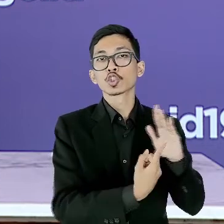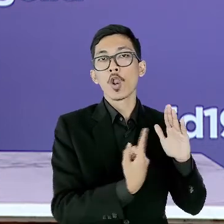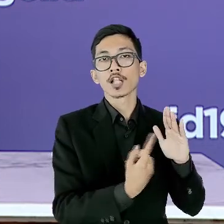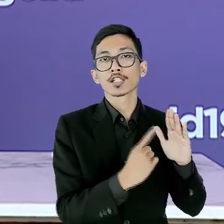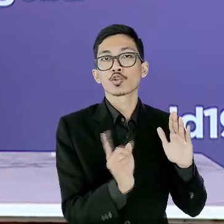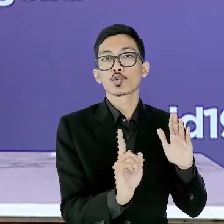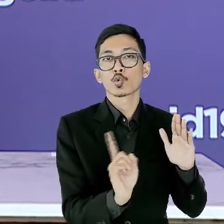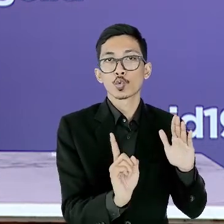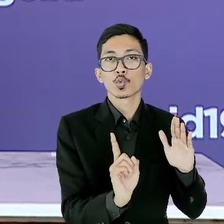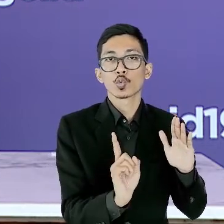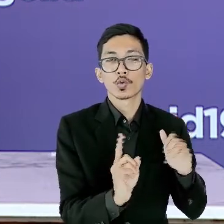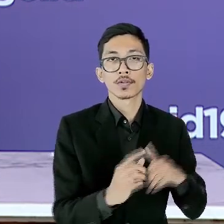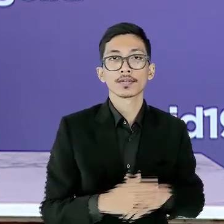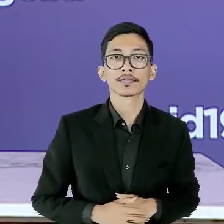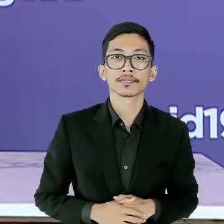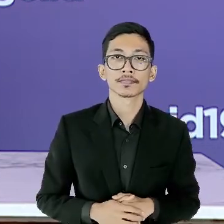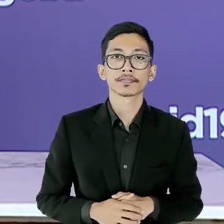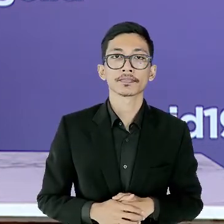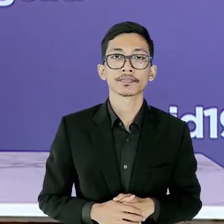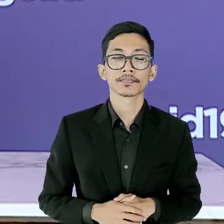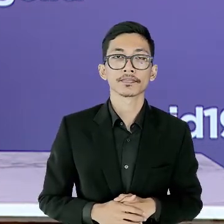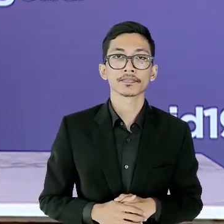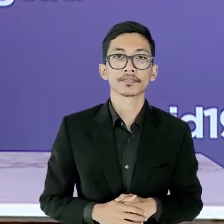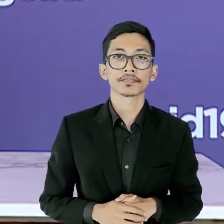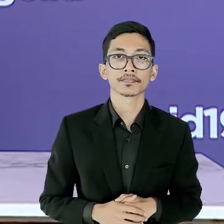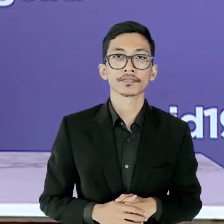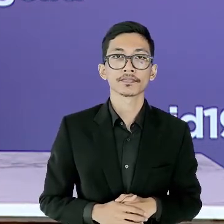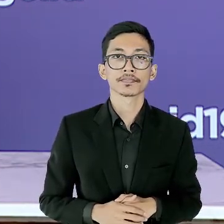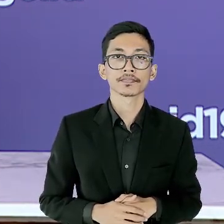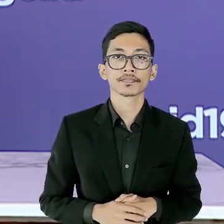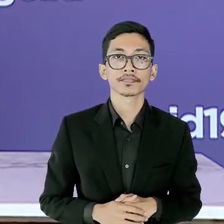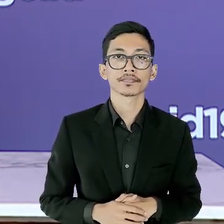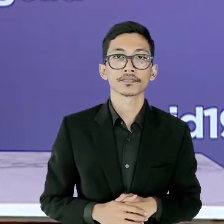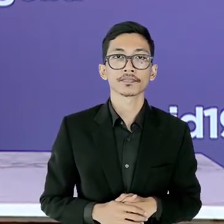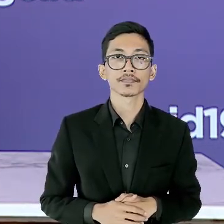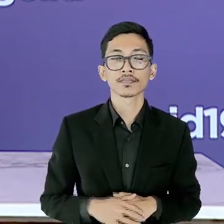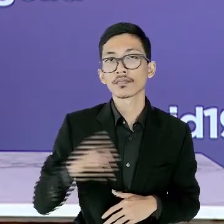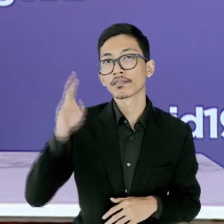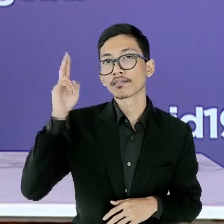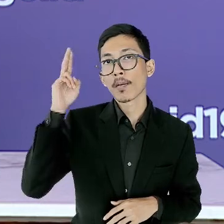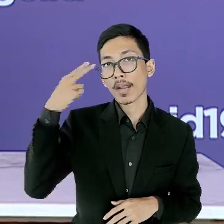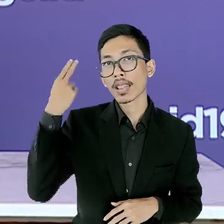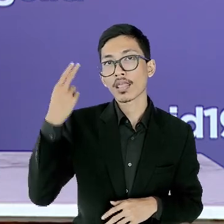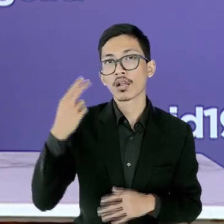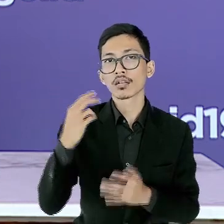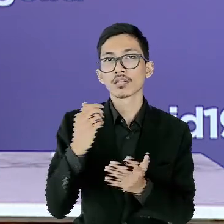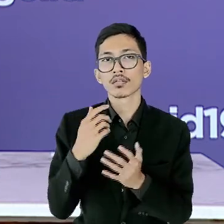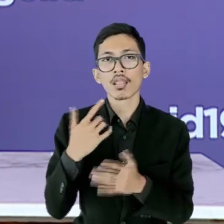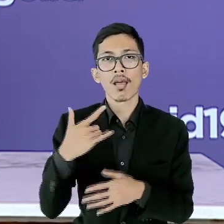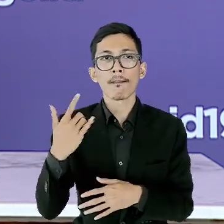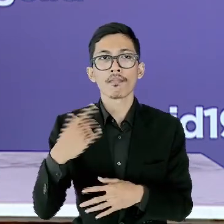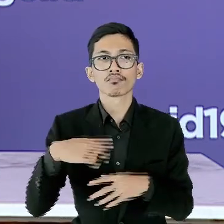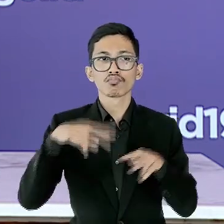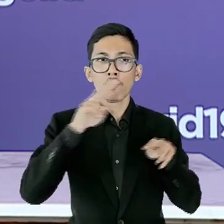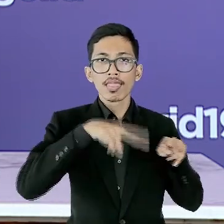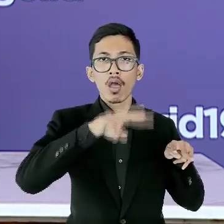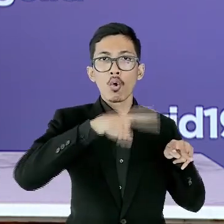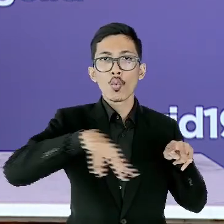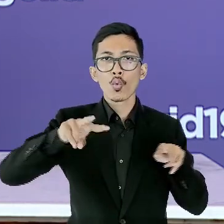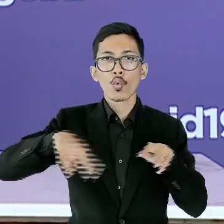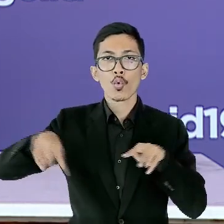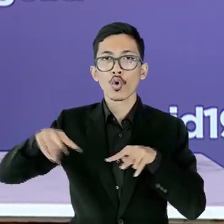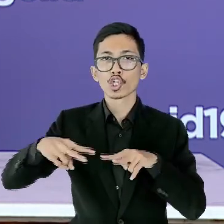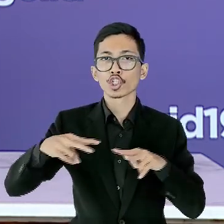PON ke-20. Selain itu, pemerintah juga akan tetap melakukan whole genome sequencing sebagai upaya